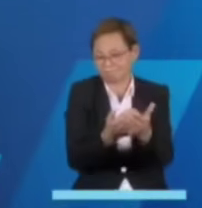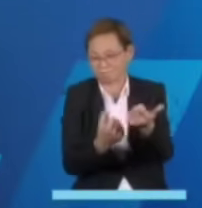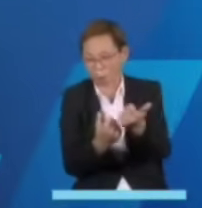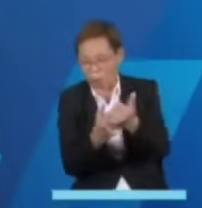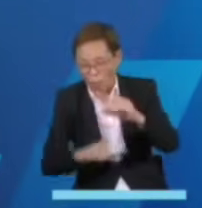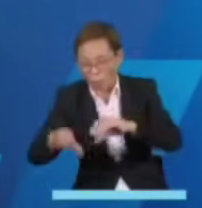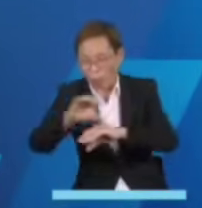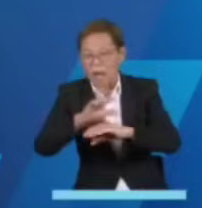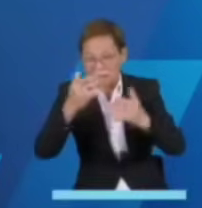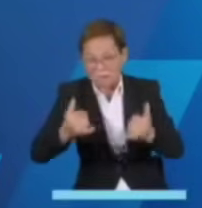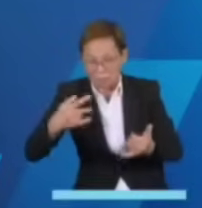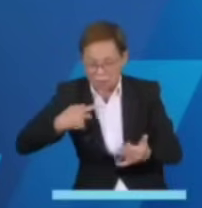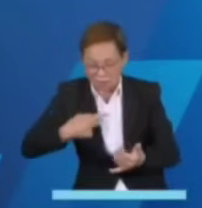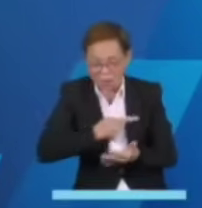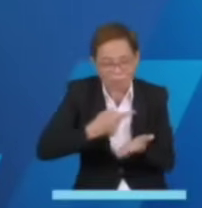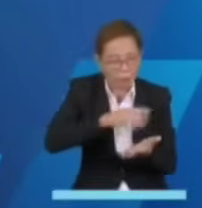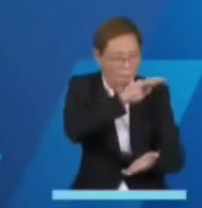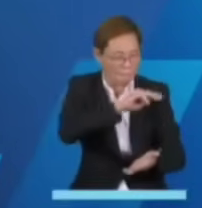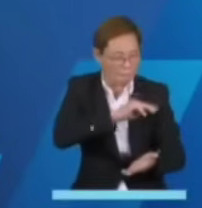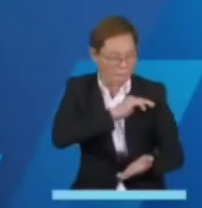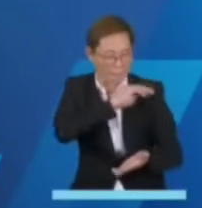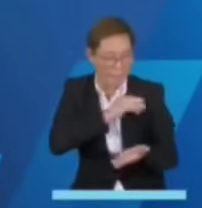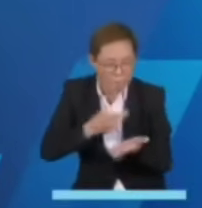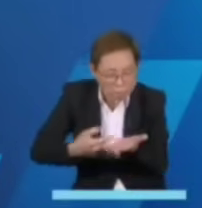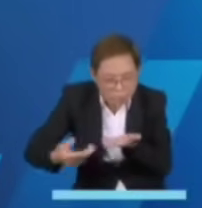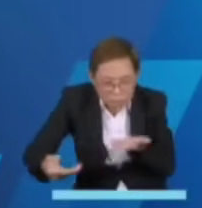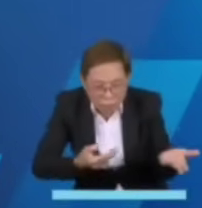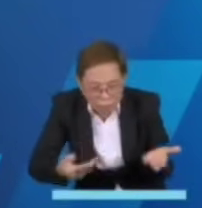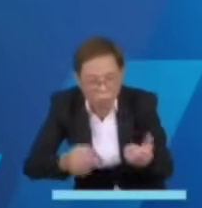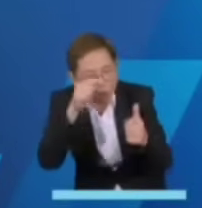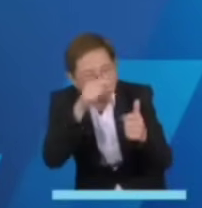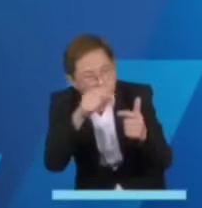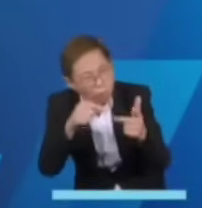Dan kita sedang bincang tindakan-tindakan berikutnya